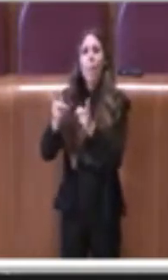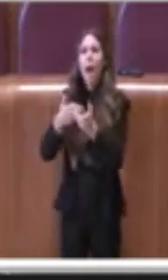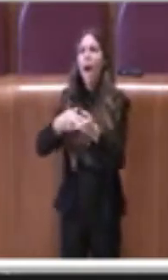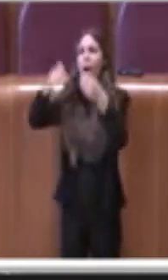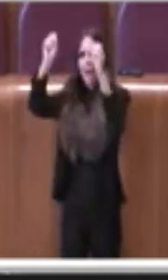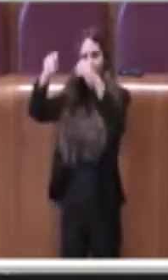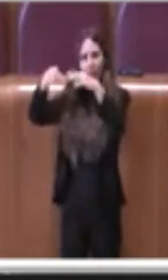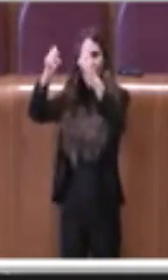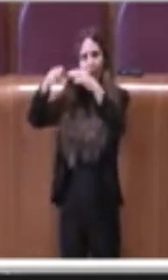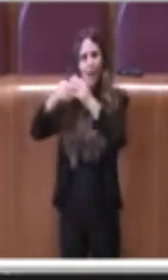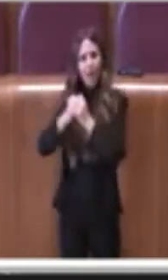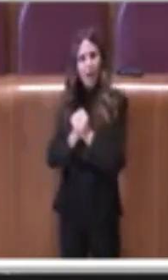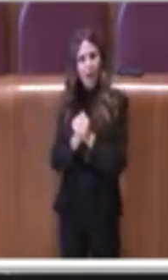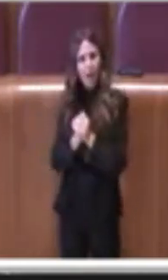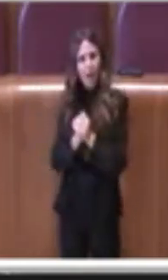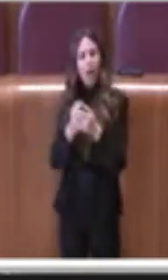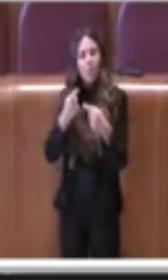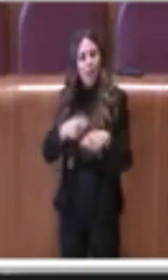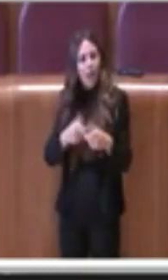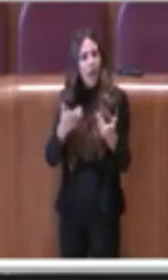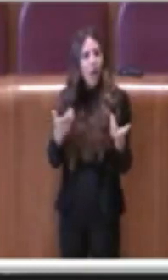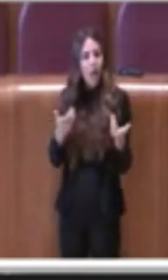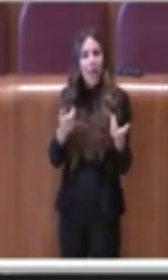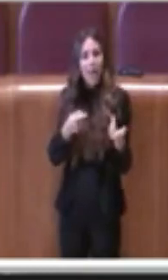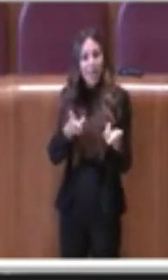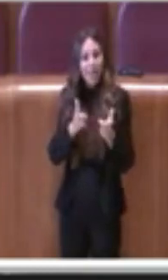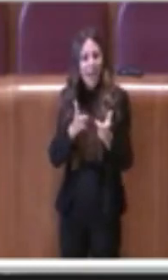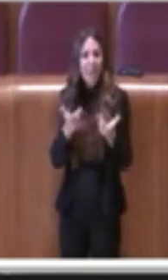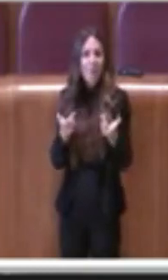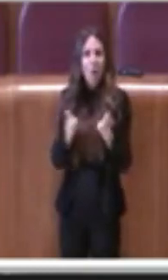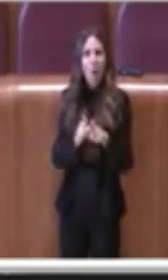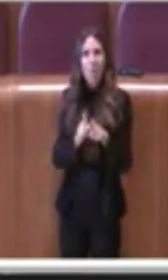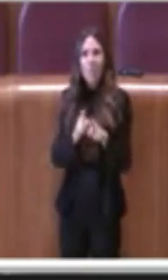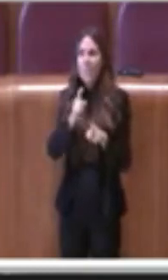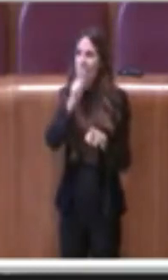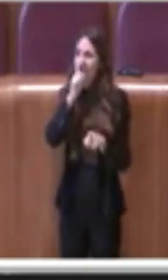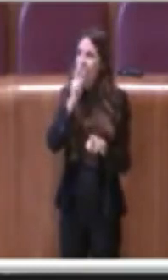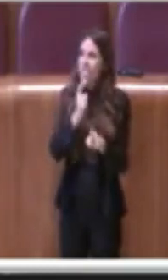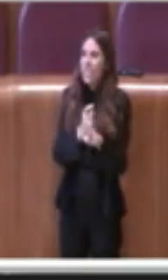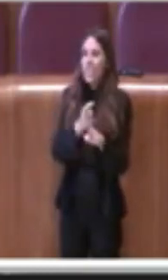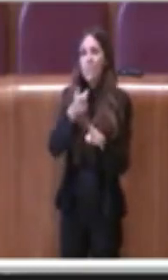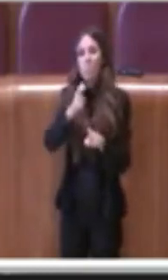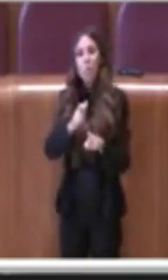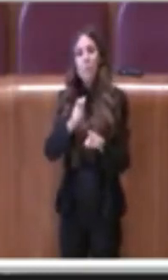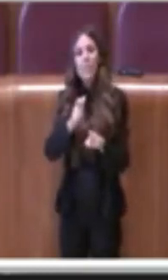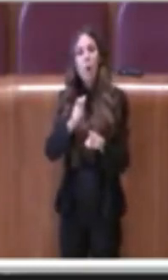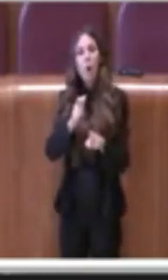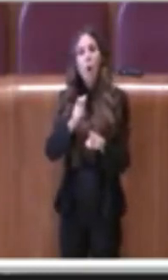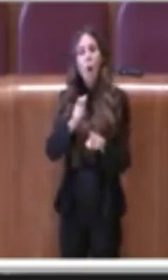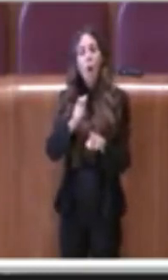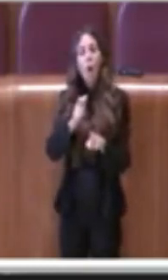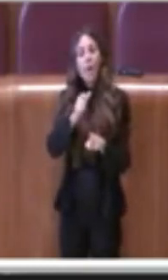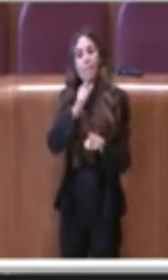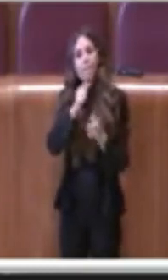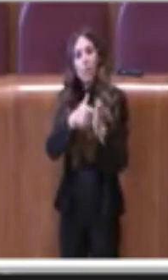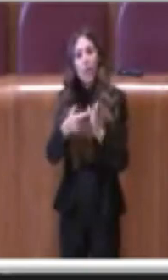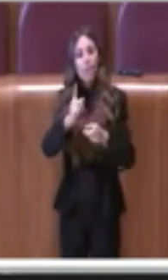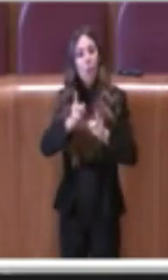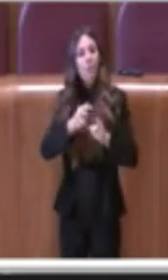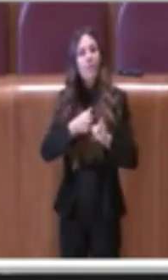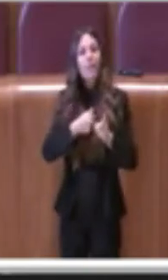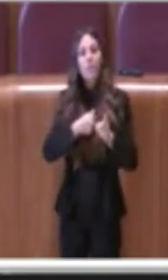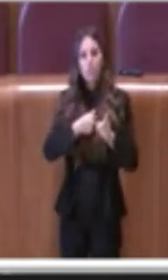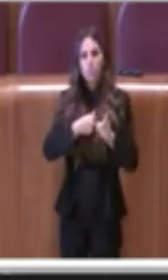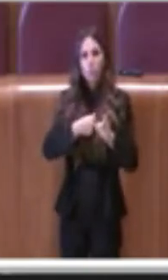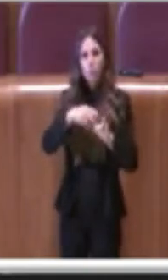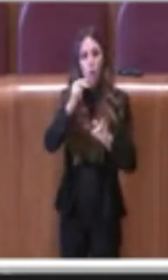essere portatore ovviamente di una conoscenza politica ma anche tecnica per dare poi ovviamente